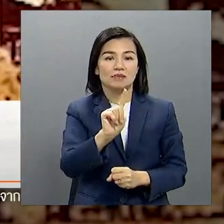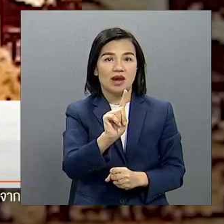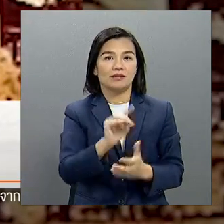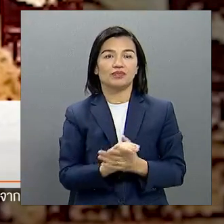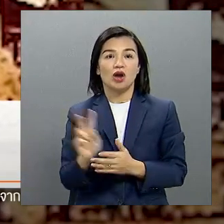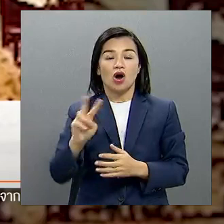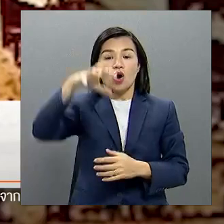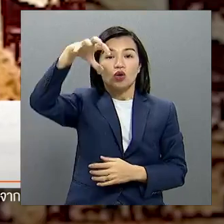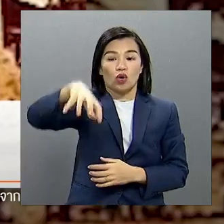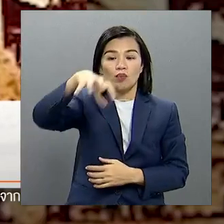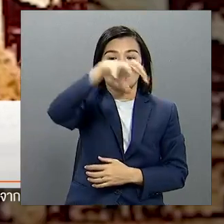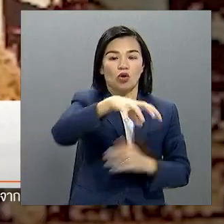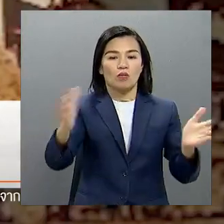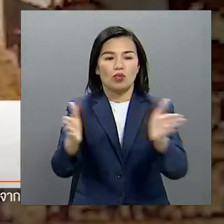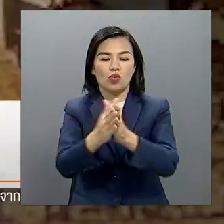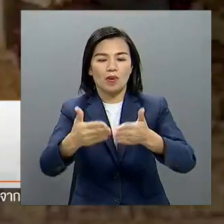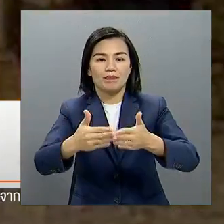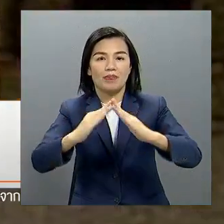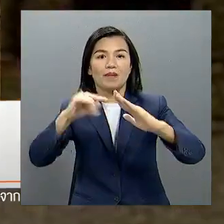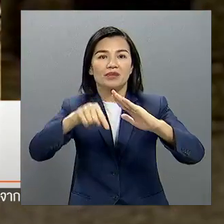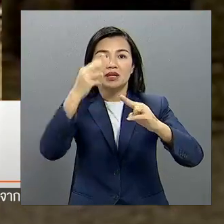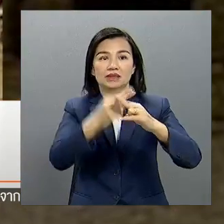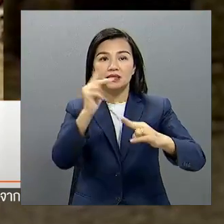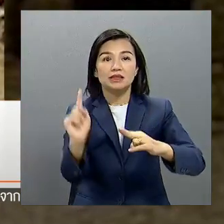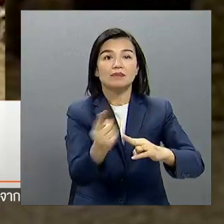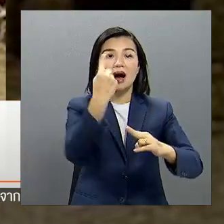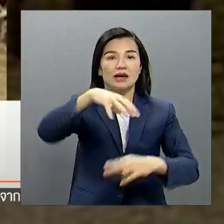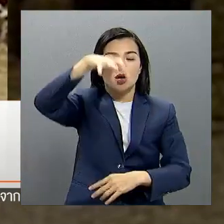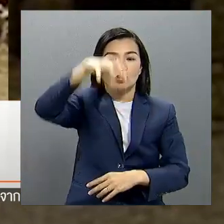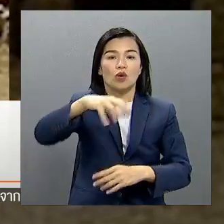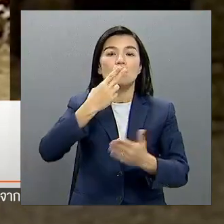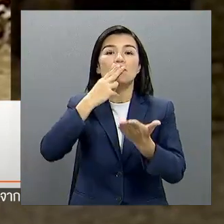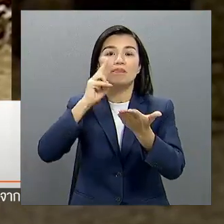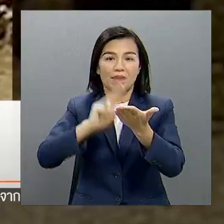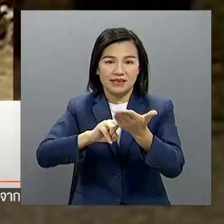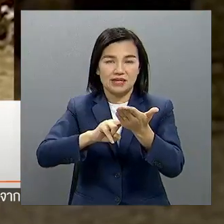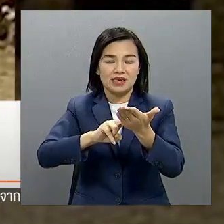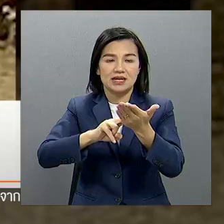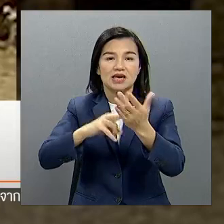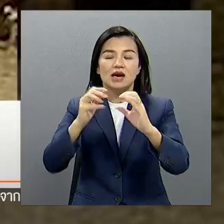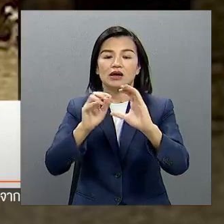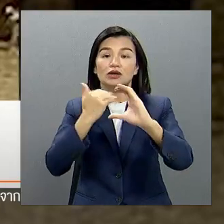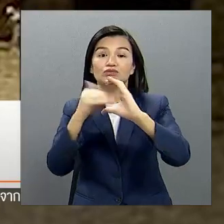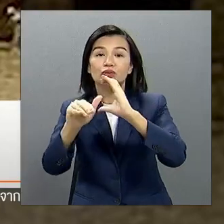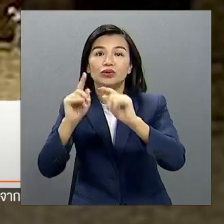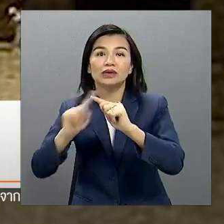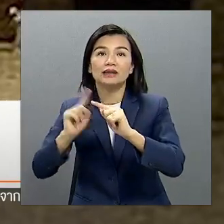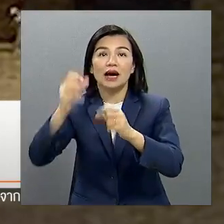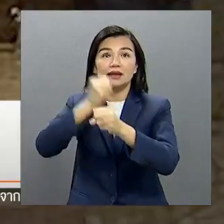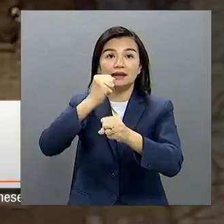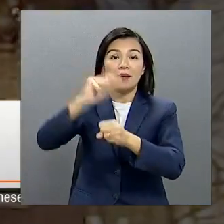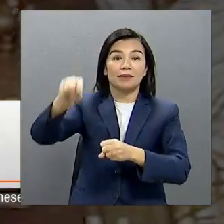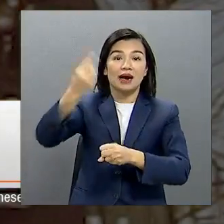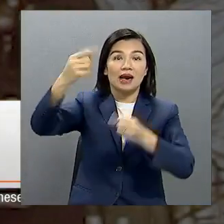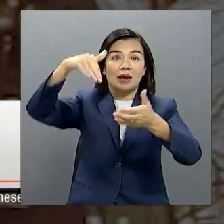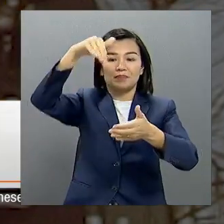มเป็นกรมเดียวกันมีชื่อใหม่ว่ากรมไปรษณีย์โทรเลขโดยมีที่ทำการไปรษณียาคารแห่งแรกที่ปากคลององอ่